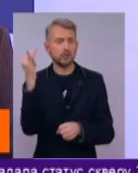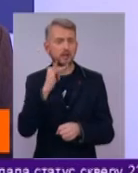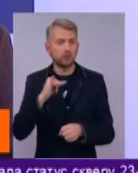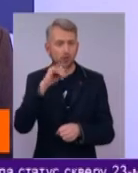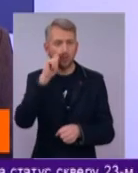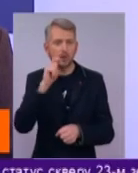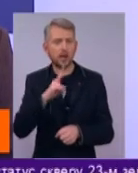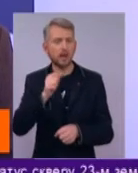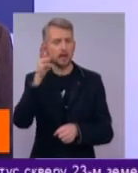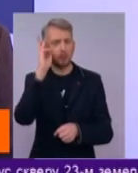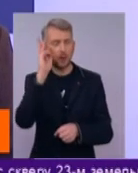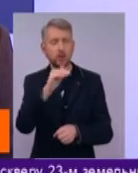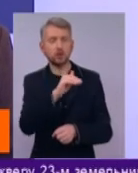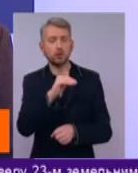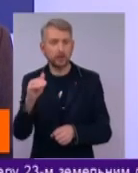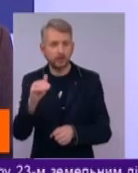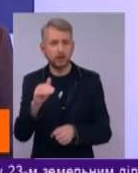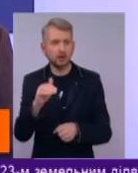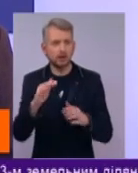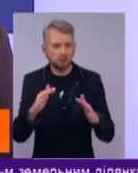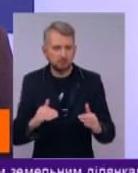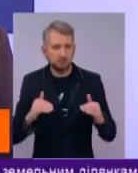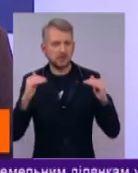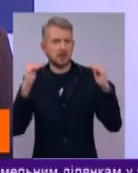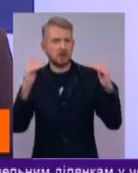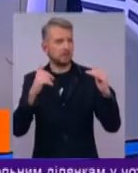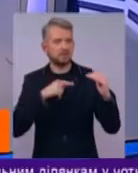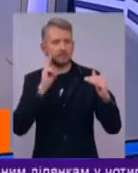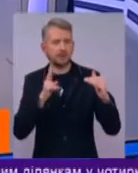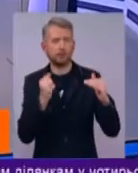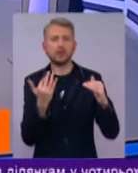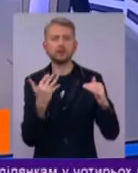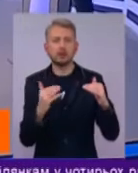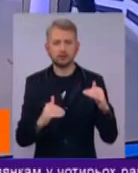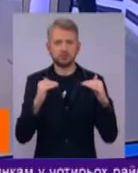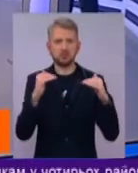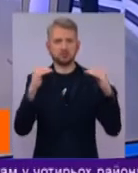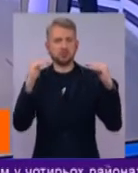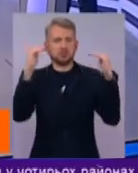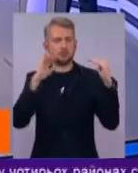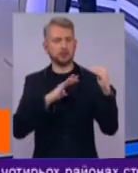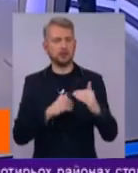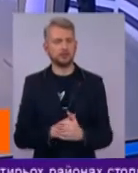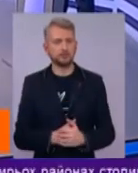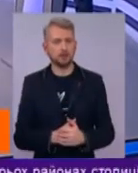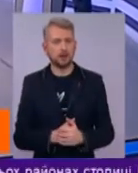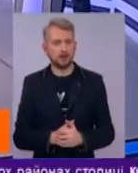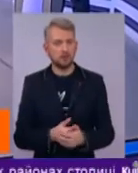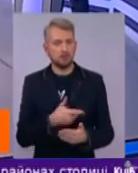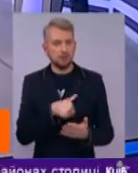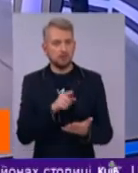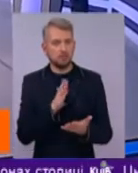дипломатичному рівні, вона піднялася, я не знаю, на скільки ступенів вгору. Ну, знаєте, ми маємо